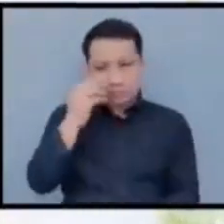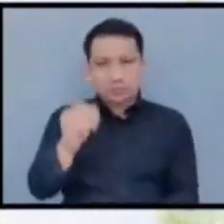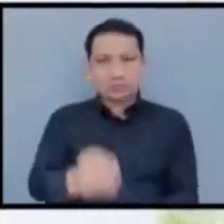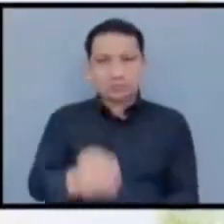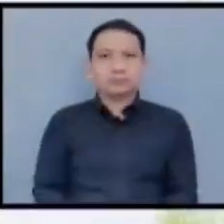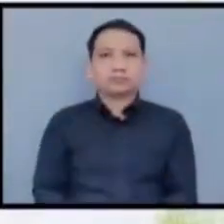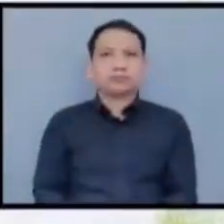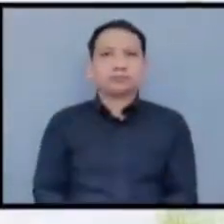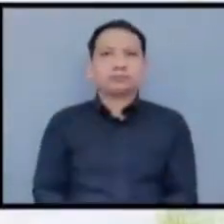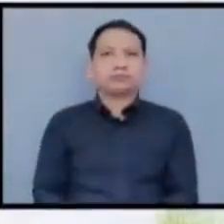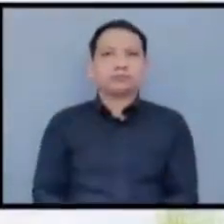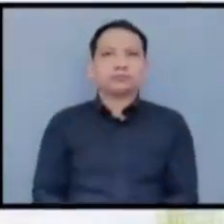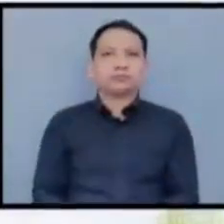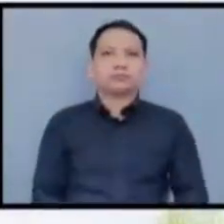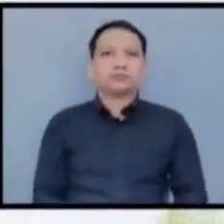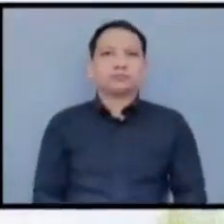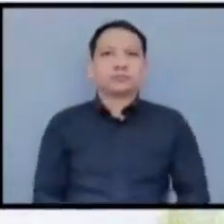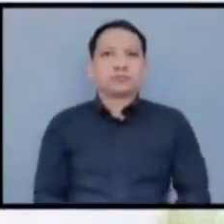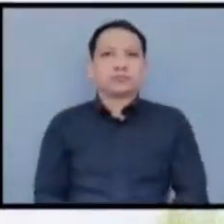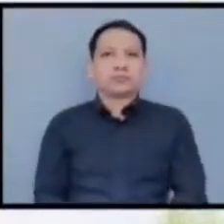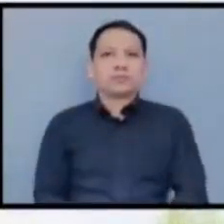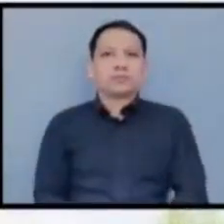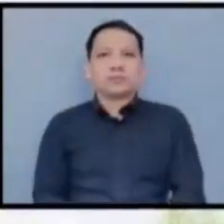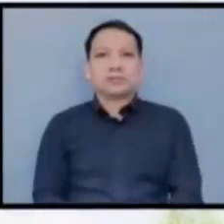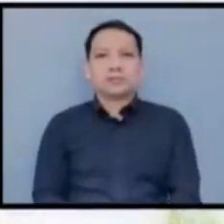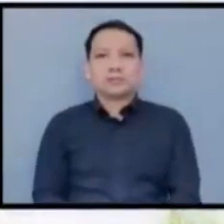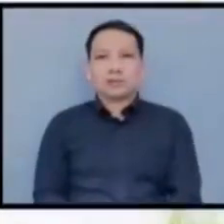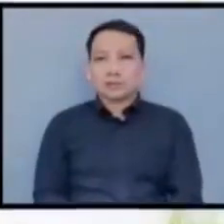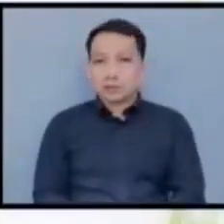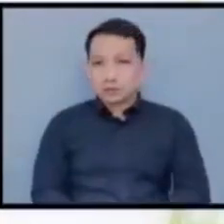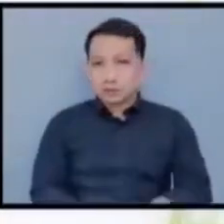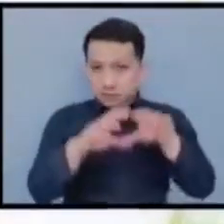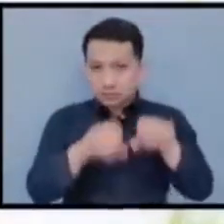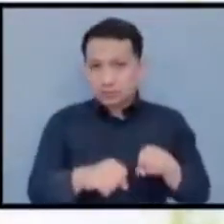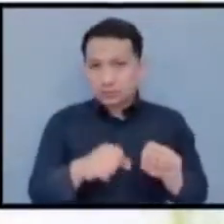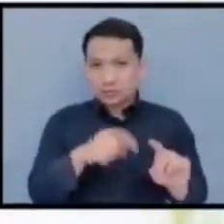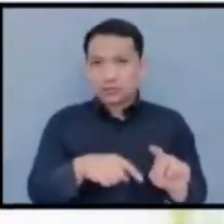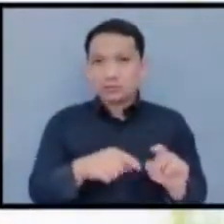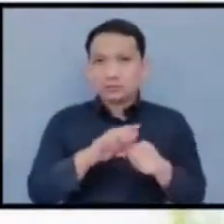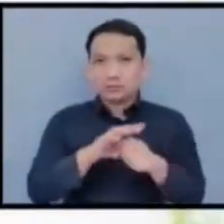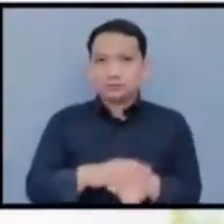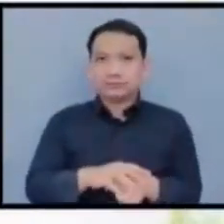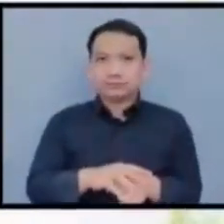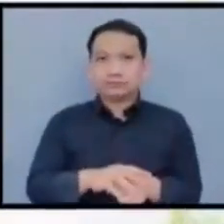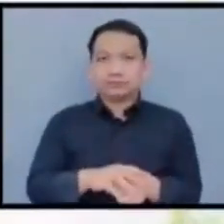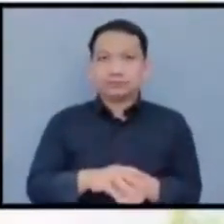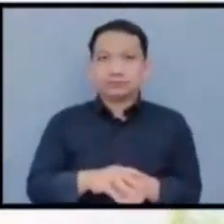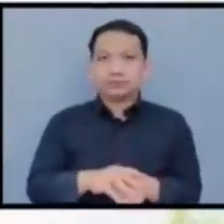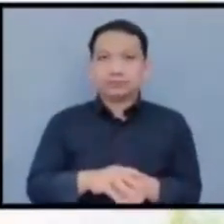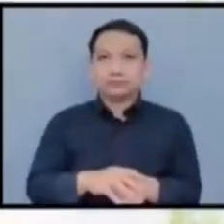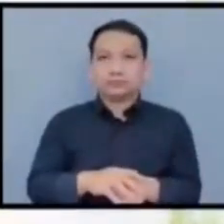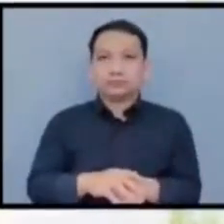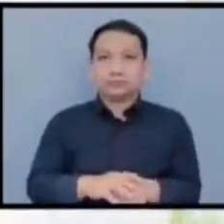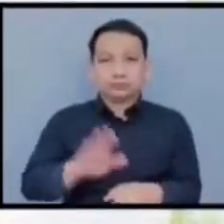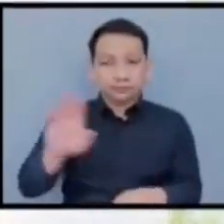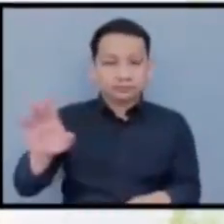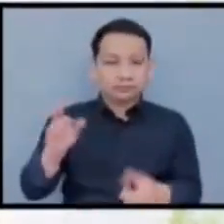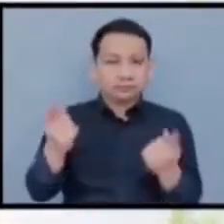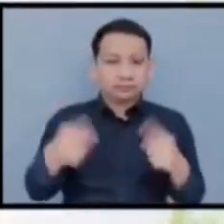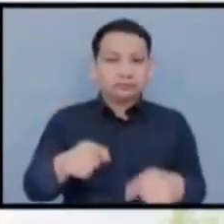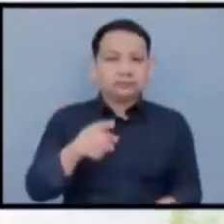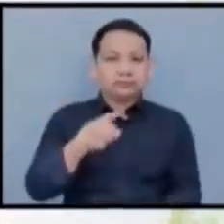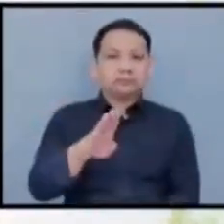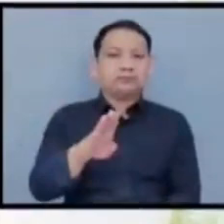namin that adds pressure dito sa mga na-aresto ay yung offense nangyari sa Bayawan, sa Negros, pero lahat